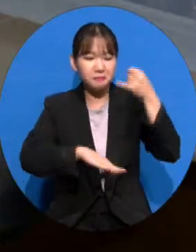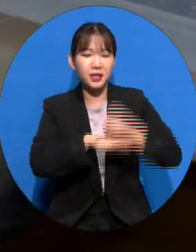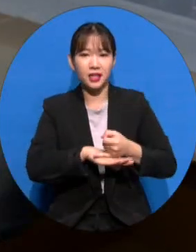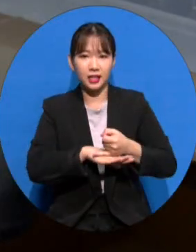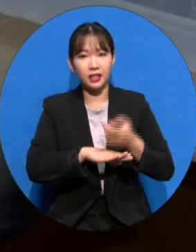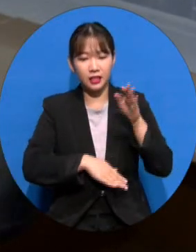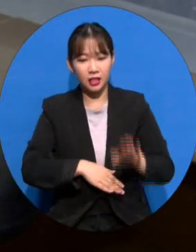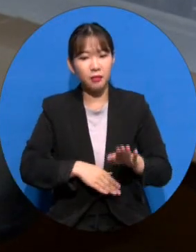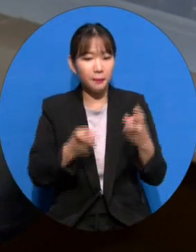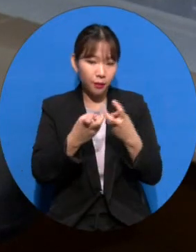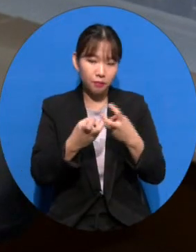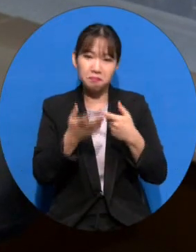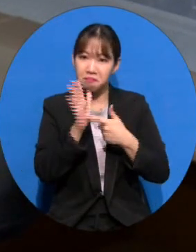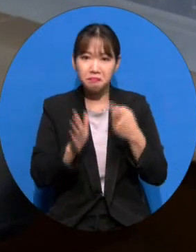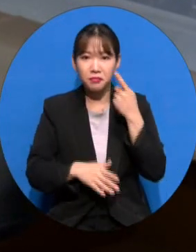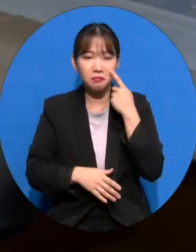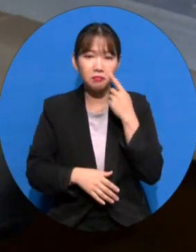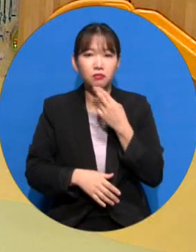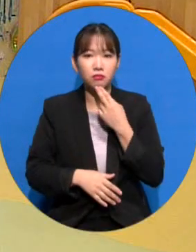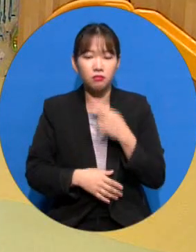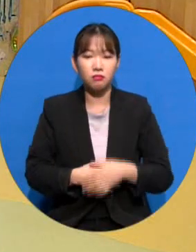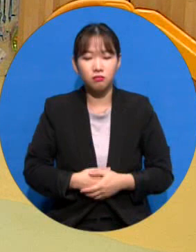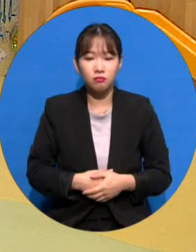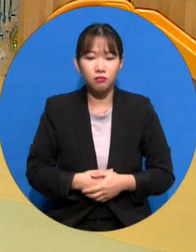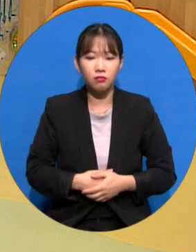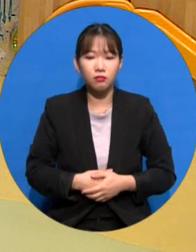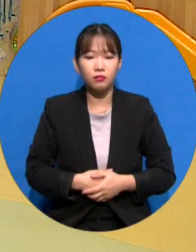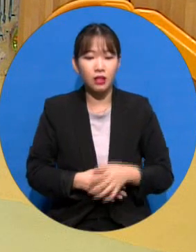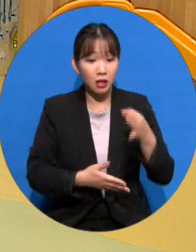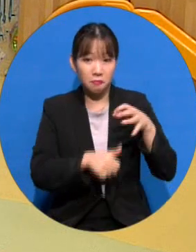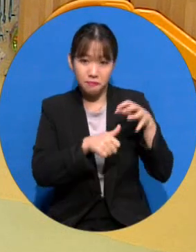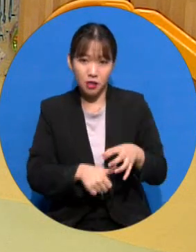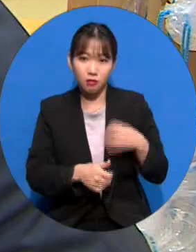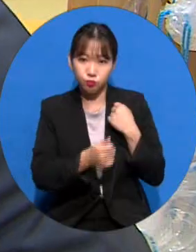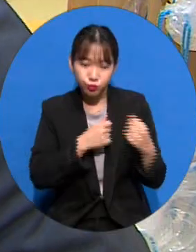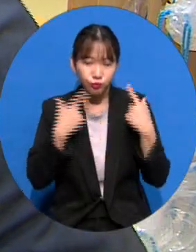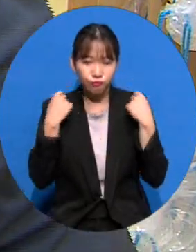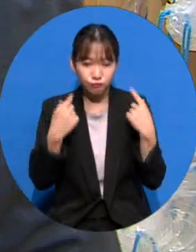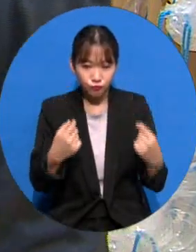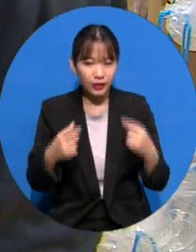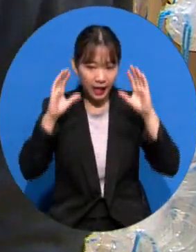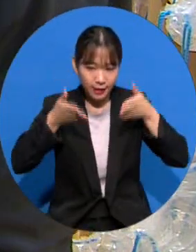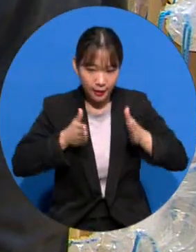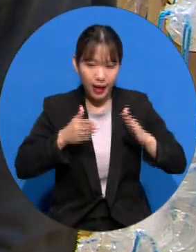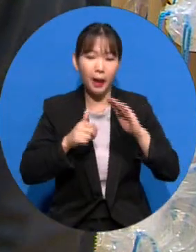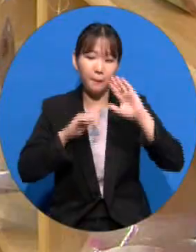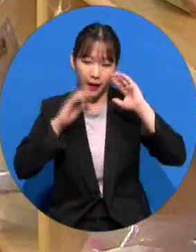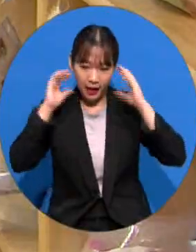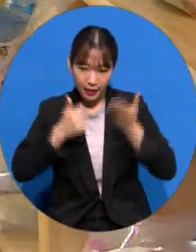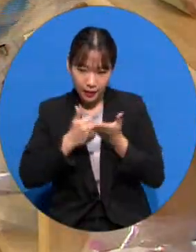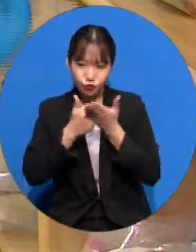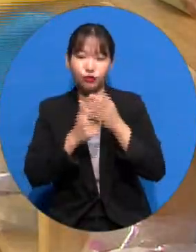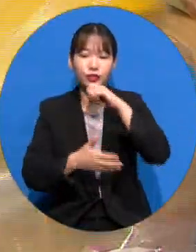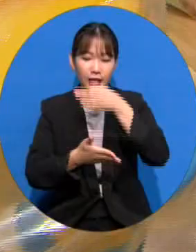꼴찌이지만 대책은 눈에 띄지 않습니다. 재정 압박 속에서도 한결같이 출산 보육 예산 지원을